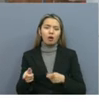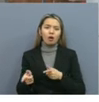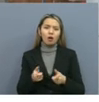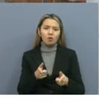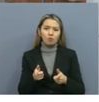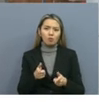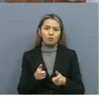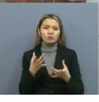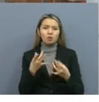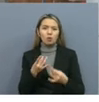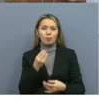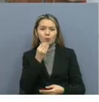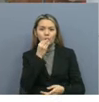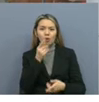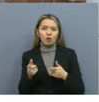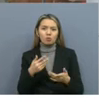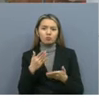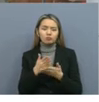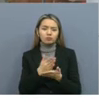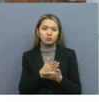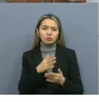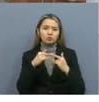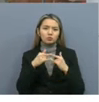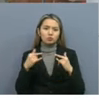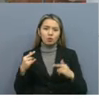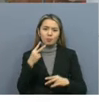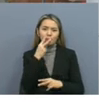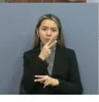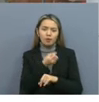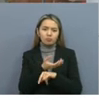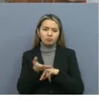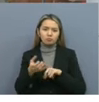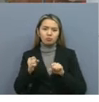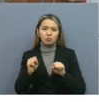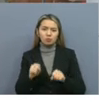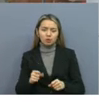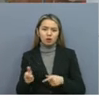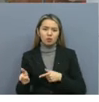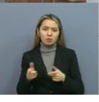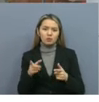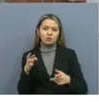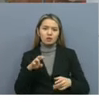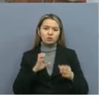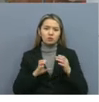алдын ала шикізат дайындап, оны лезде дастархан мәзіріне ұсынуға болады. Студенттер үшін бұл қажетті оқу құралы болып